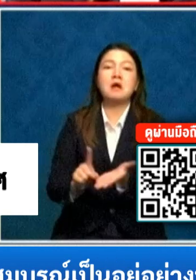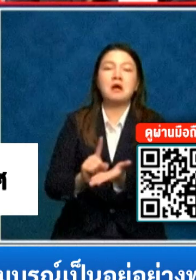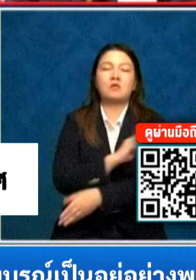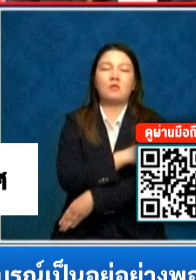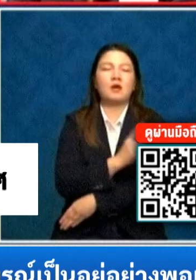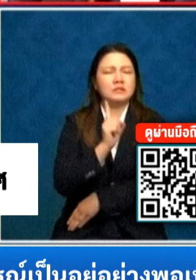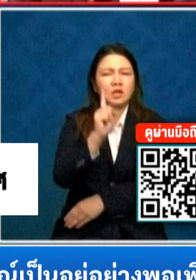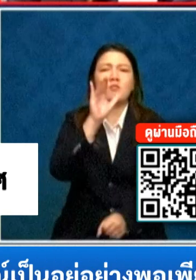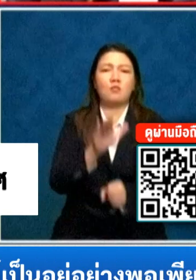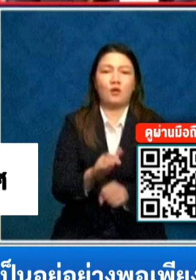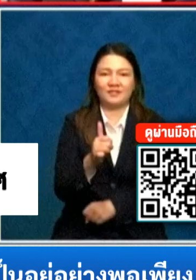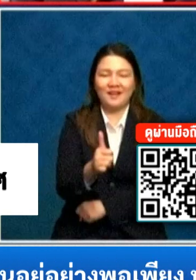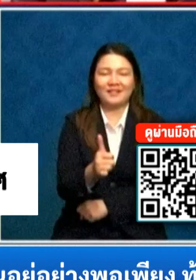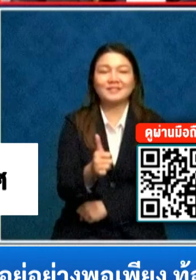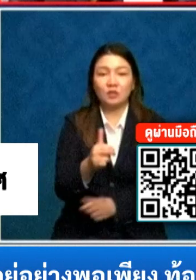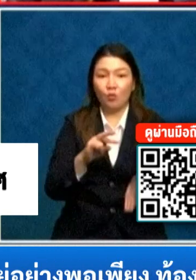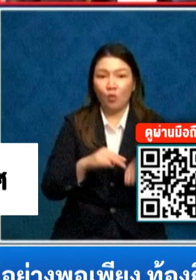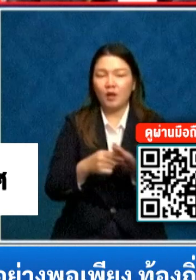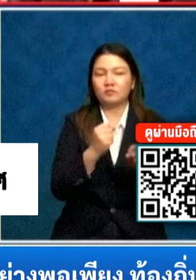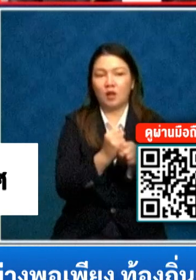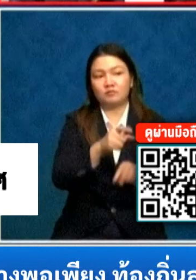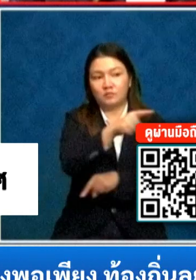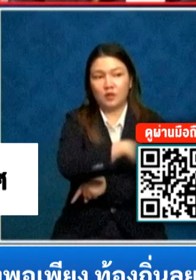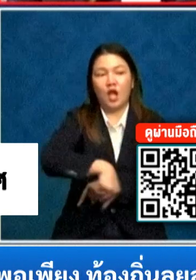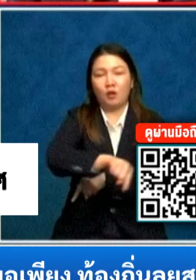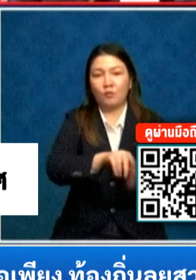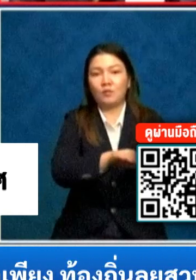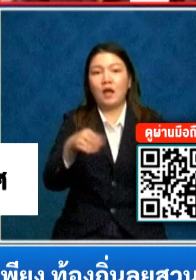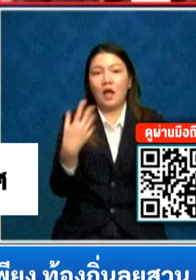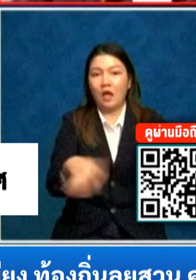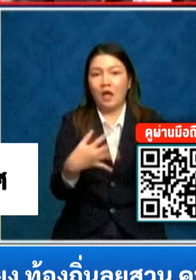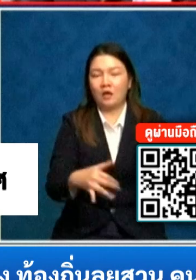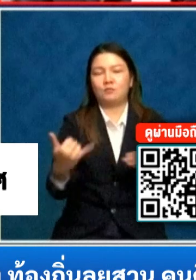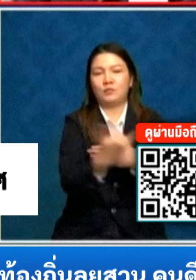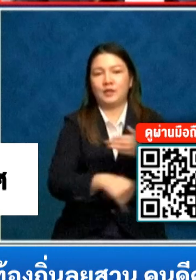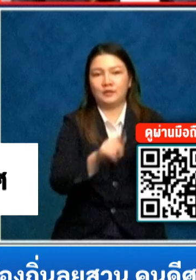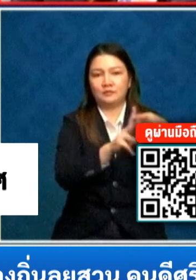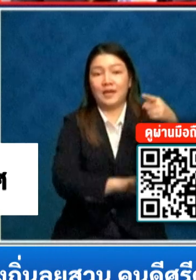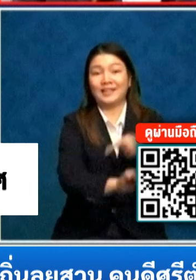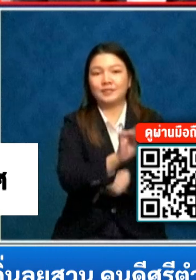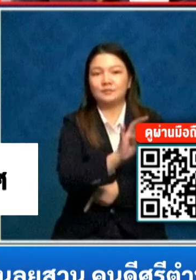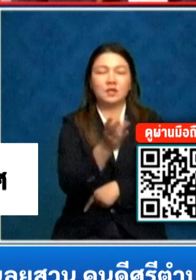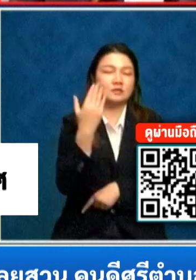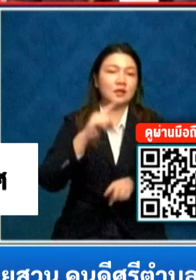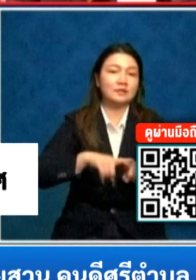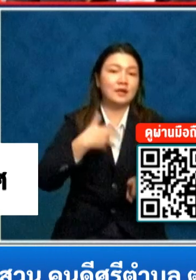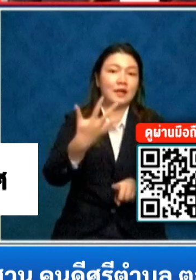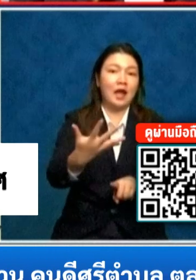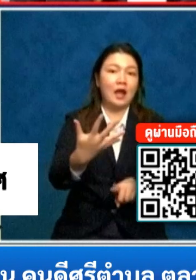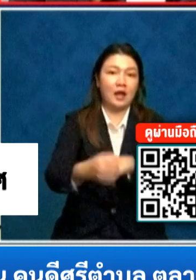และก็มีการดำเนินการในเรื่องดังกล่าวอย่างเป็นทางการทั้ง EU ทั้ง27ประเทศเมื่อเดือนพฤษภาค